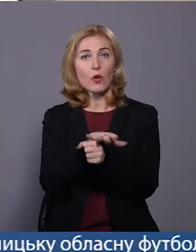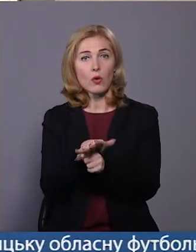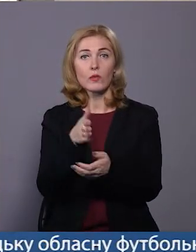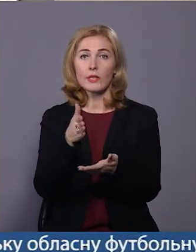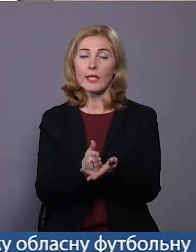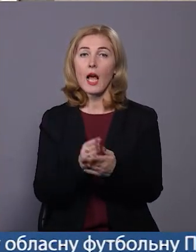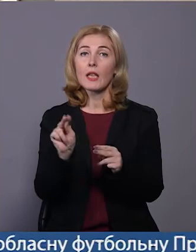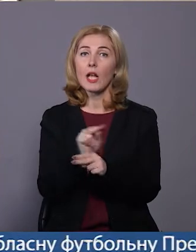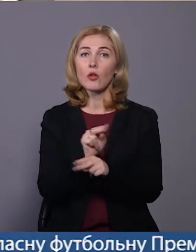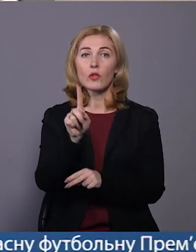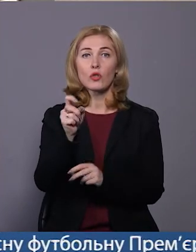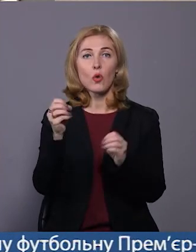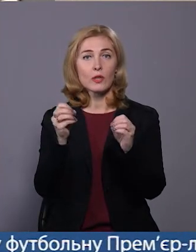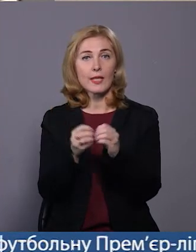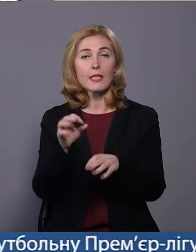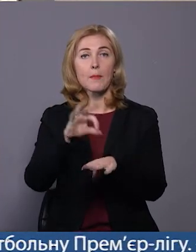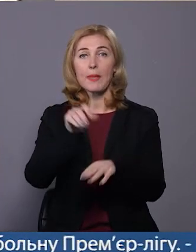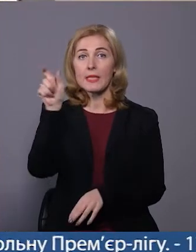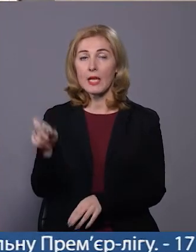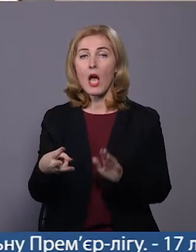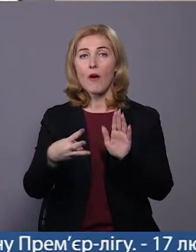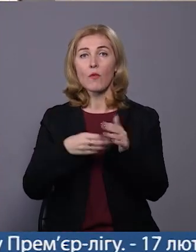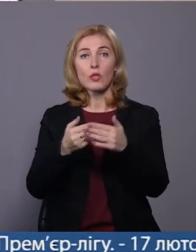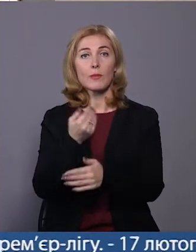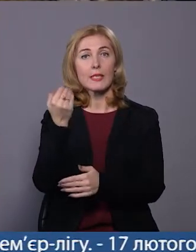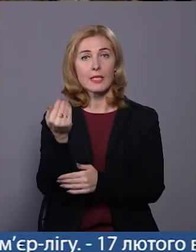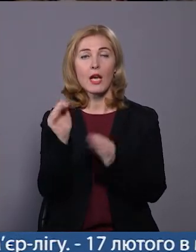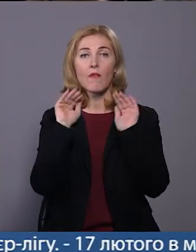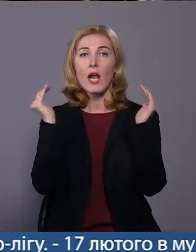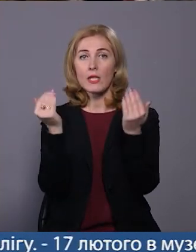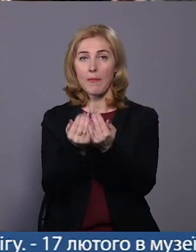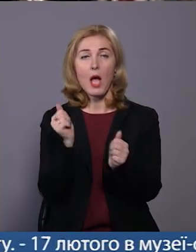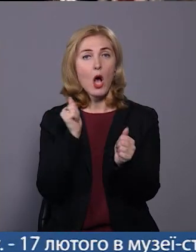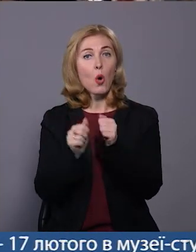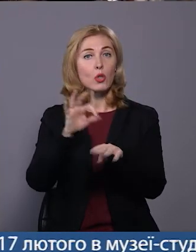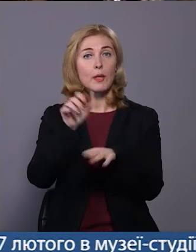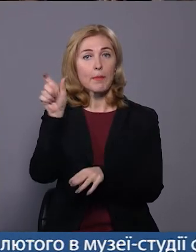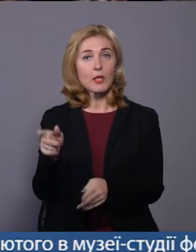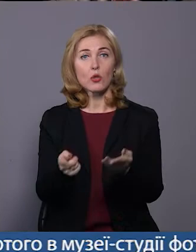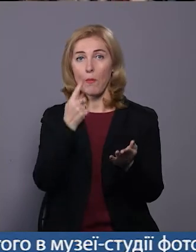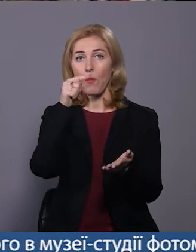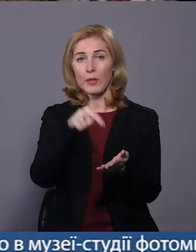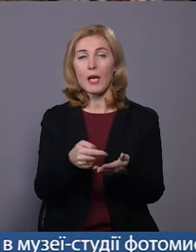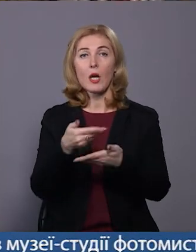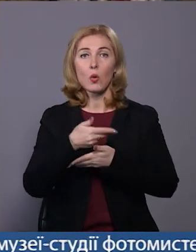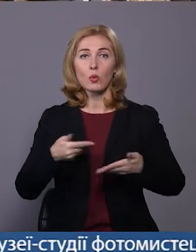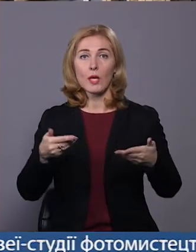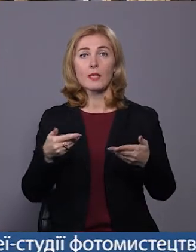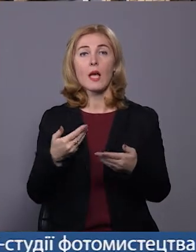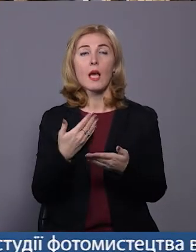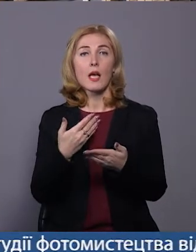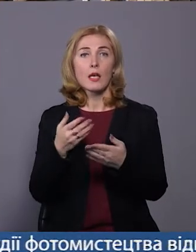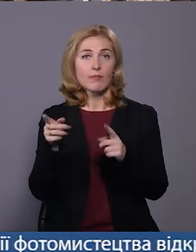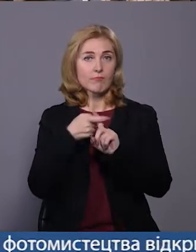перебувають на лікуванні 110 пацієнтів, 8 з них – в реанімації. Кожний пацієнт, який потрапляє в нас, практично киснево залежний кожен.